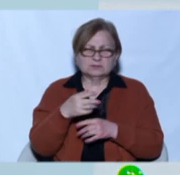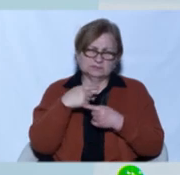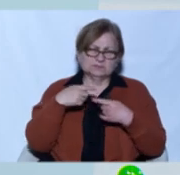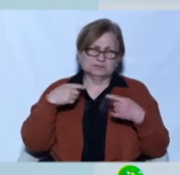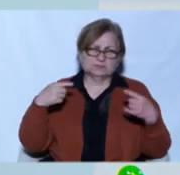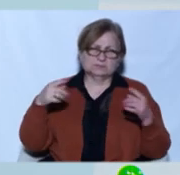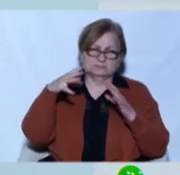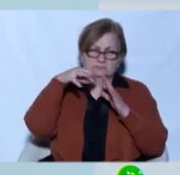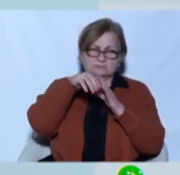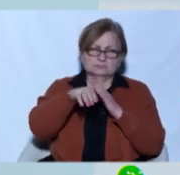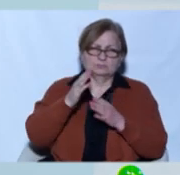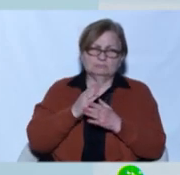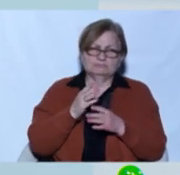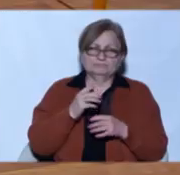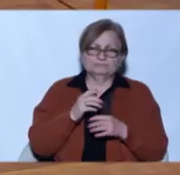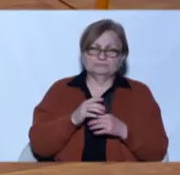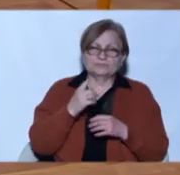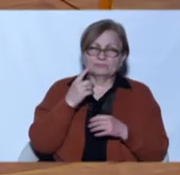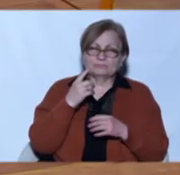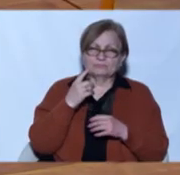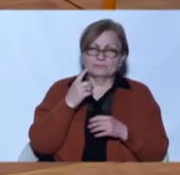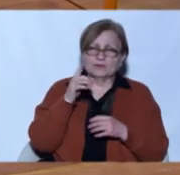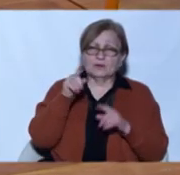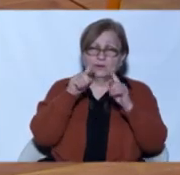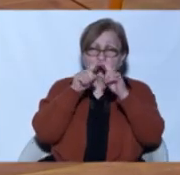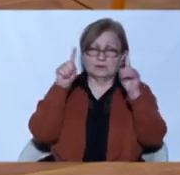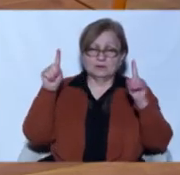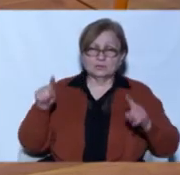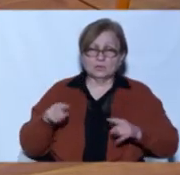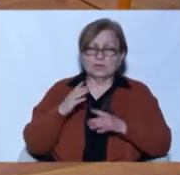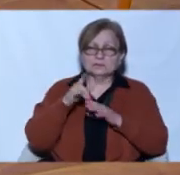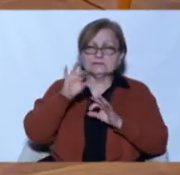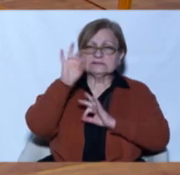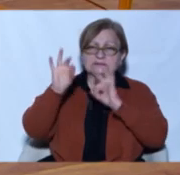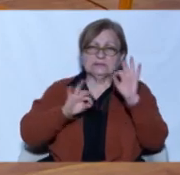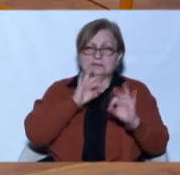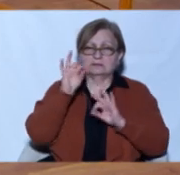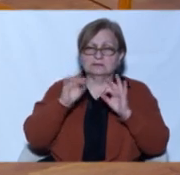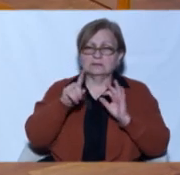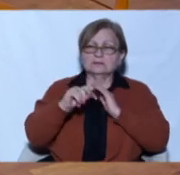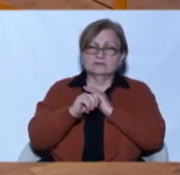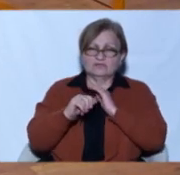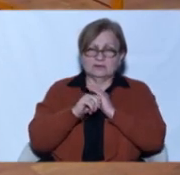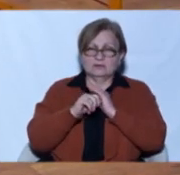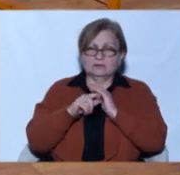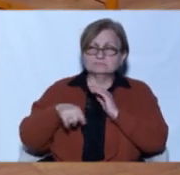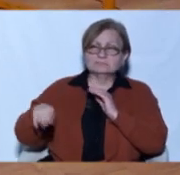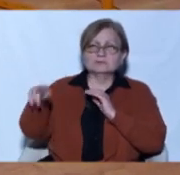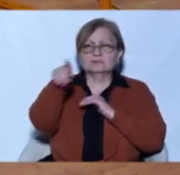სხვა დანიშნულების რუკა. ერთი სიტყვით, რუკა არის ნახაზი, რომელიც ჩვენ გვეხმარება